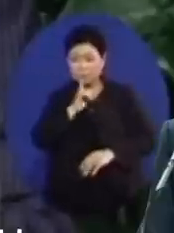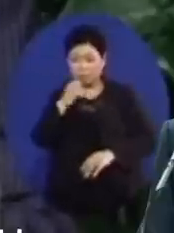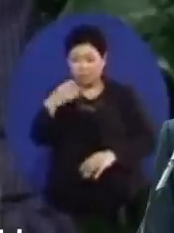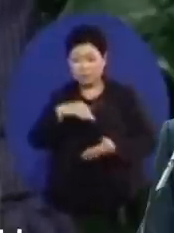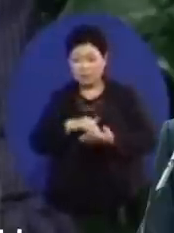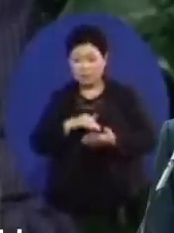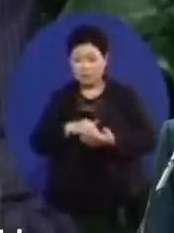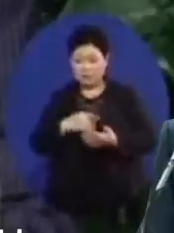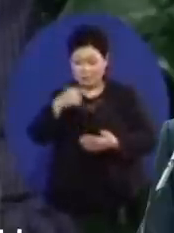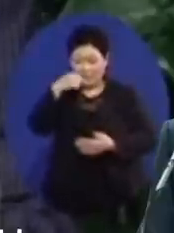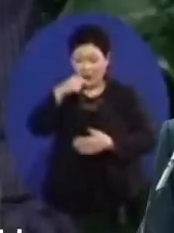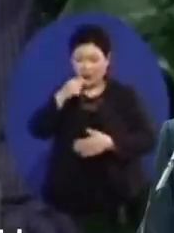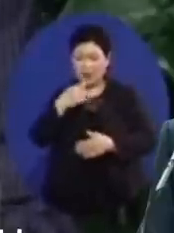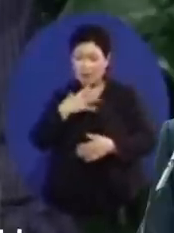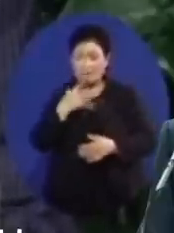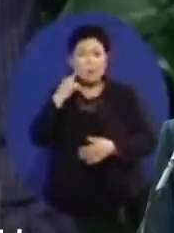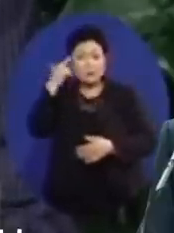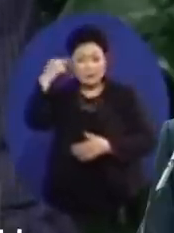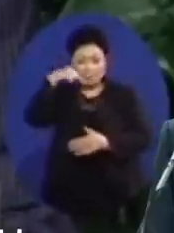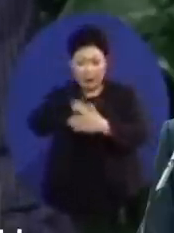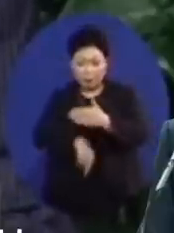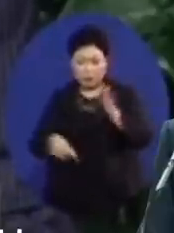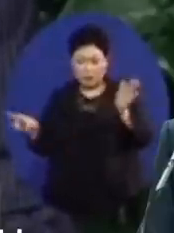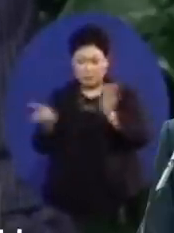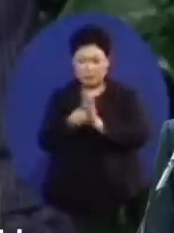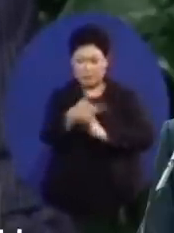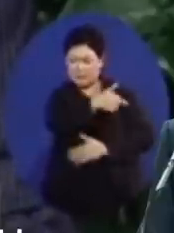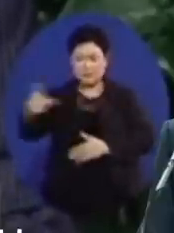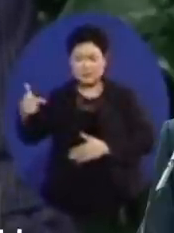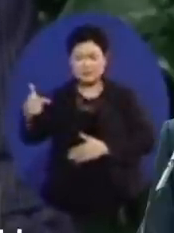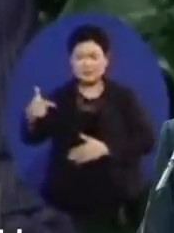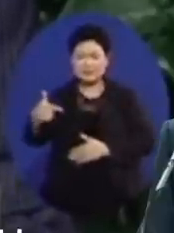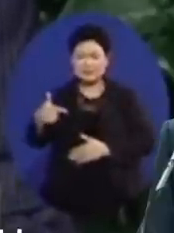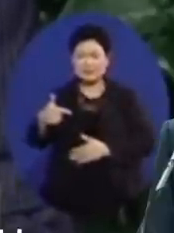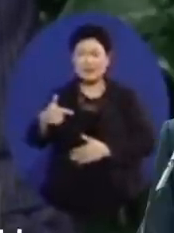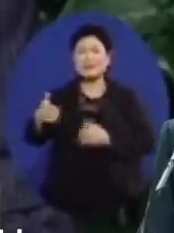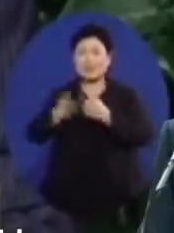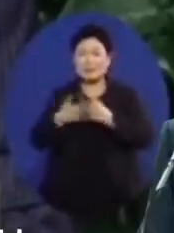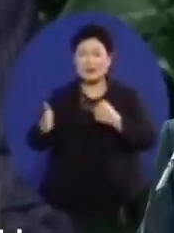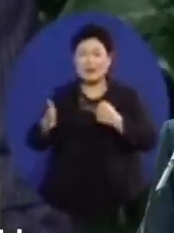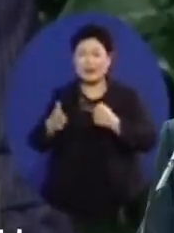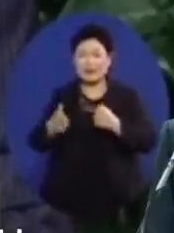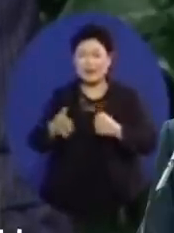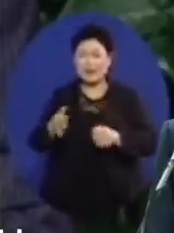내 마음속에 들어있는 믿음이 가장 큰 재산인 줄 모르느냐?